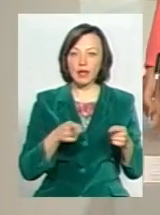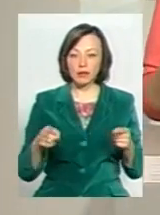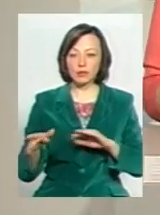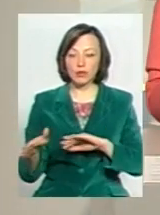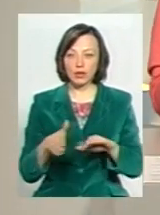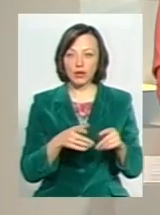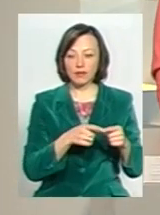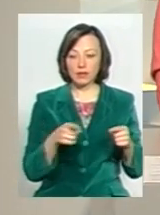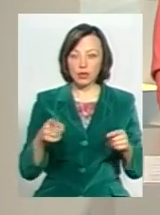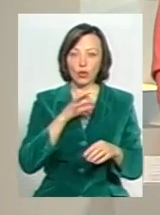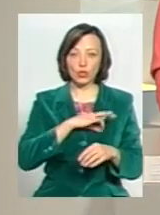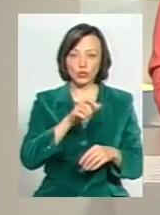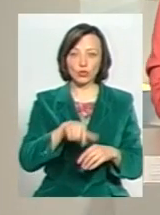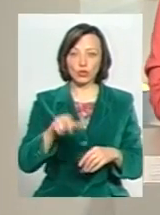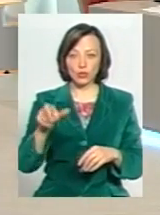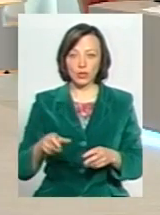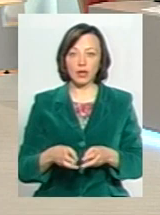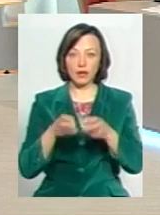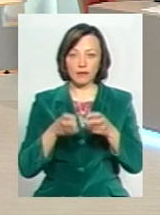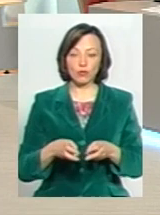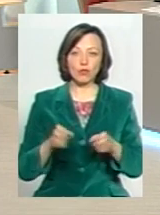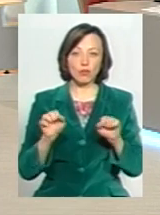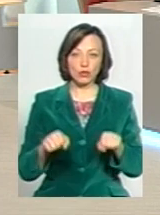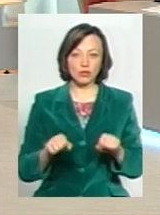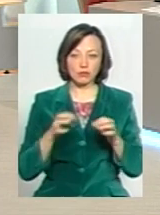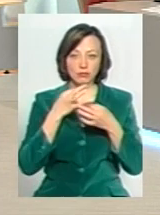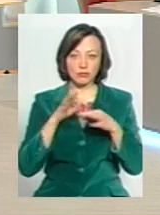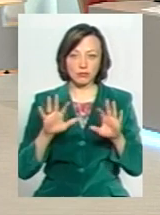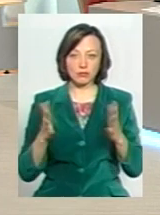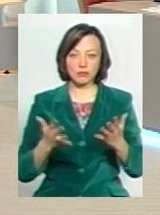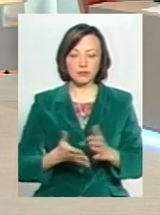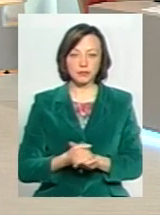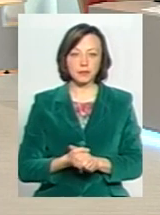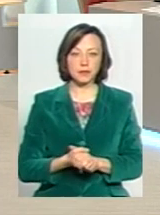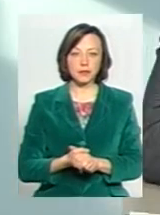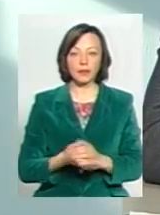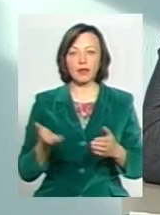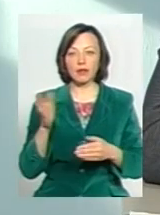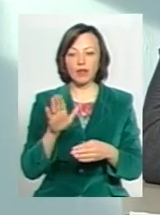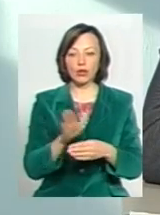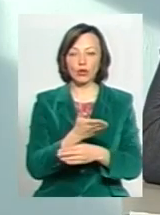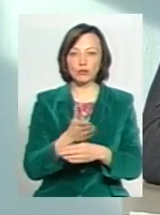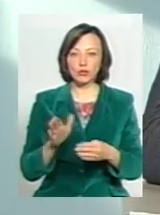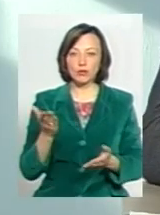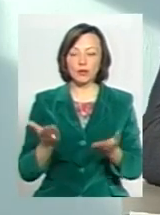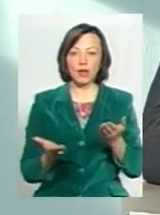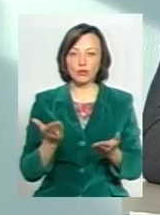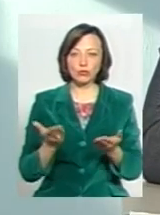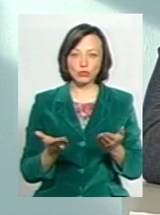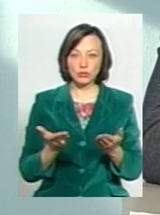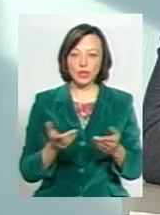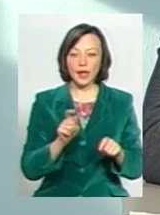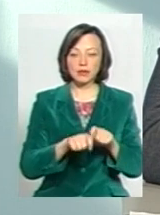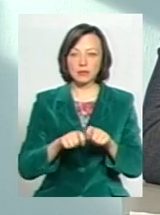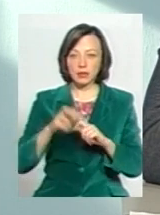цей термін люди, користуючись ліфтом, може бути всяке. Давайте тоді розмежуємо. Якщо